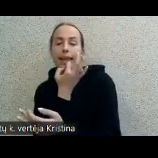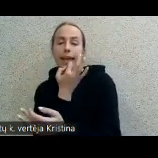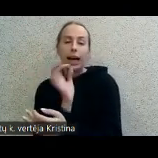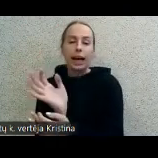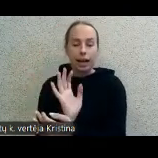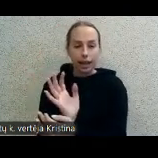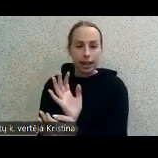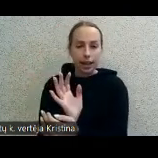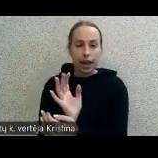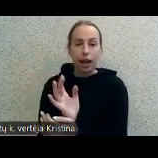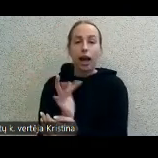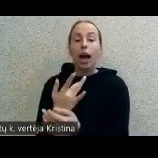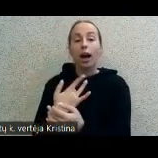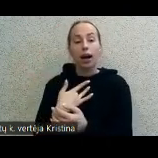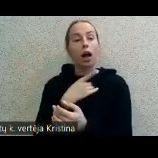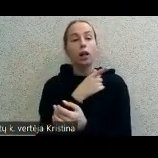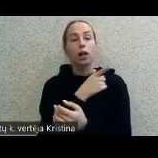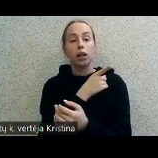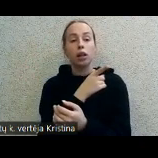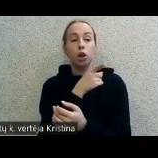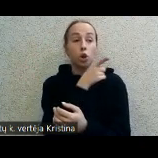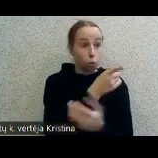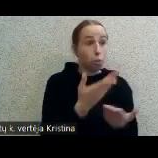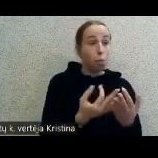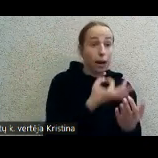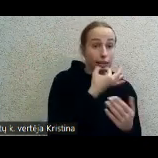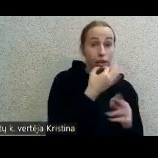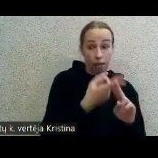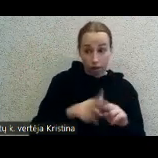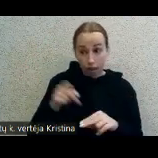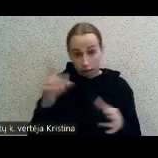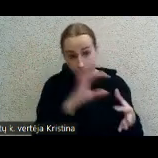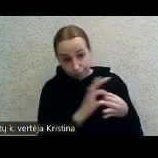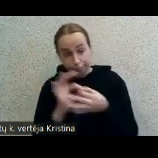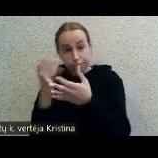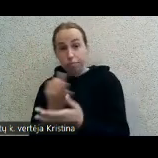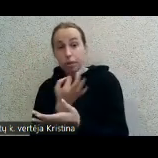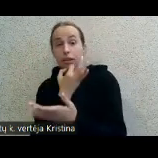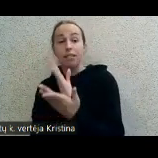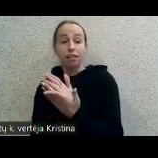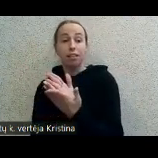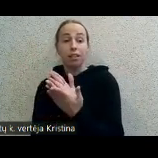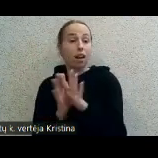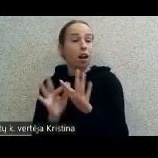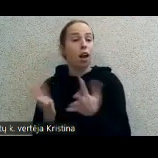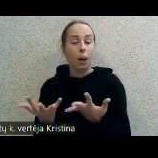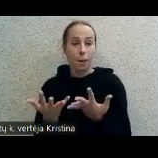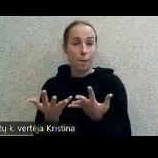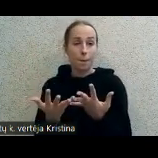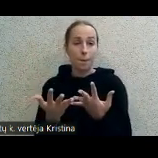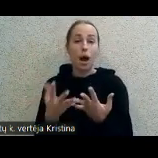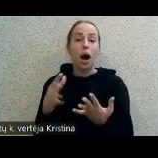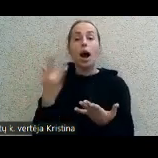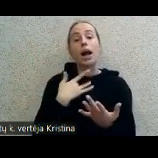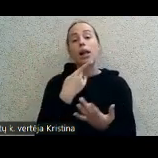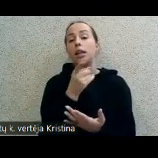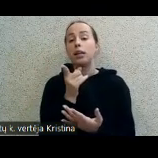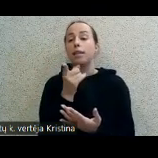jūs rekomenduojate. Gal jums patinka dėl to ir jiems patinka. Ir ar tai tiesa, ar jie vis tik tai vysto savo